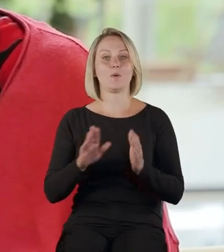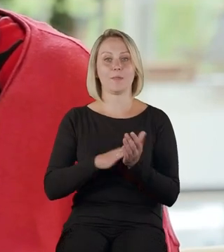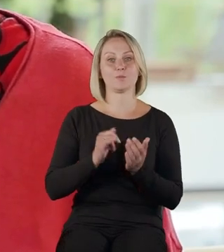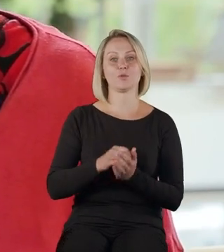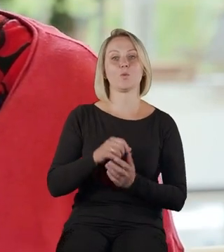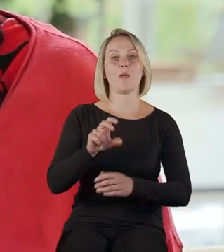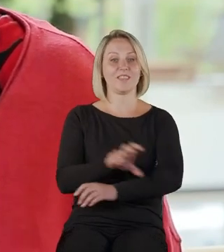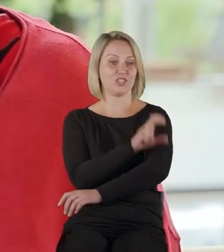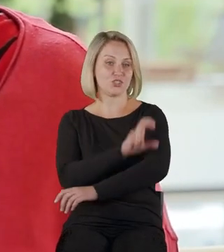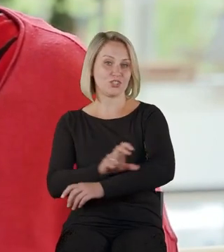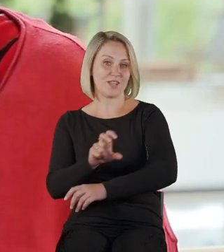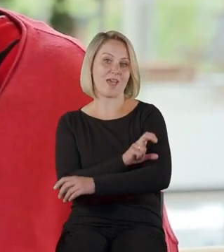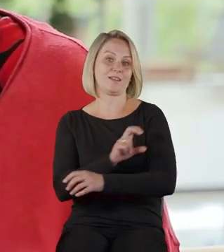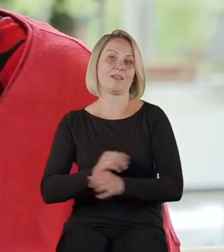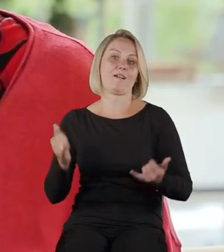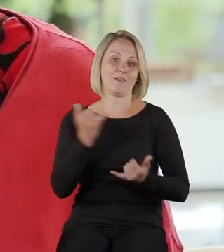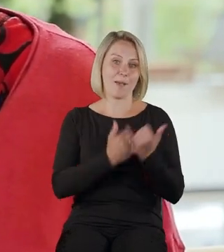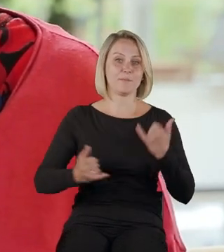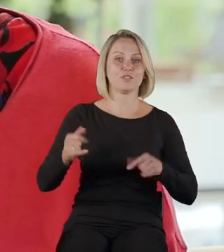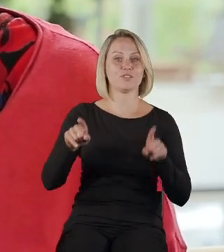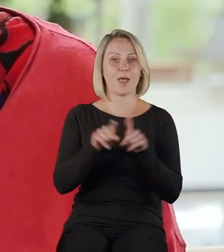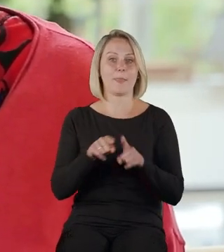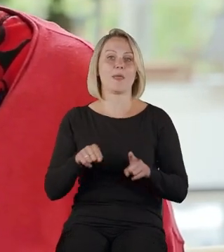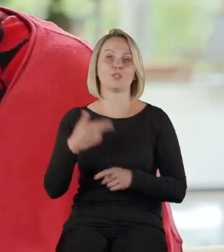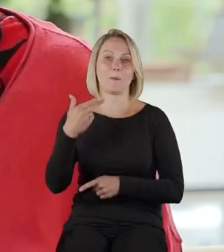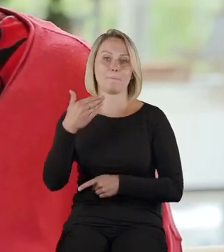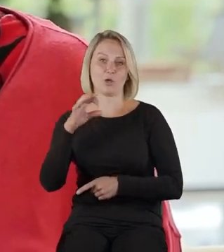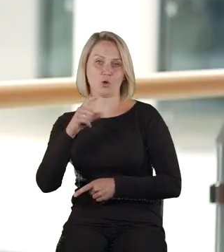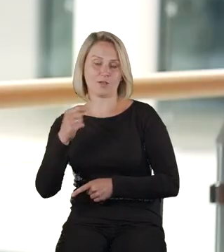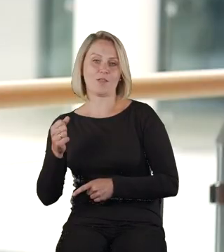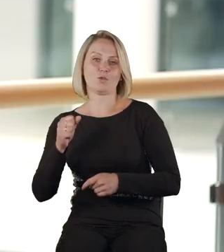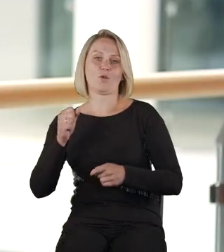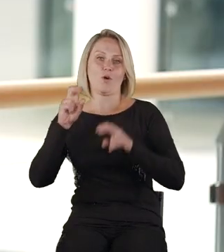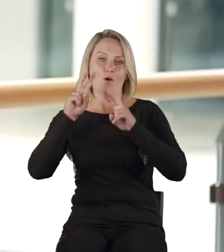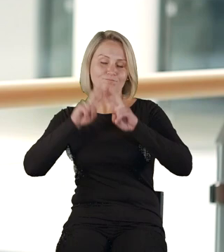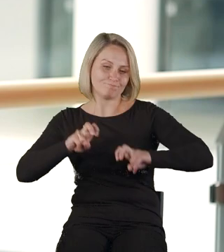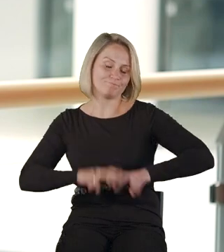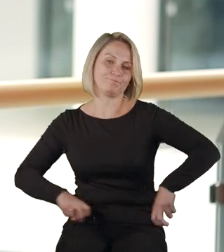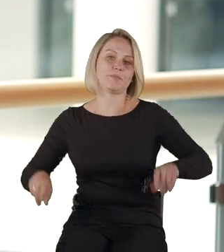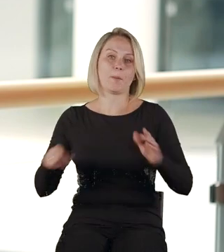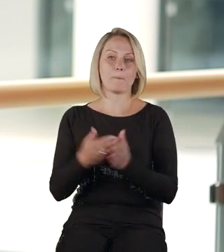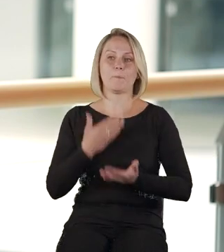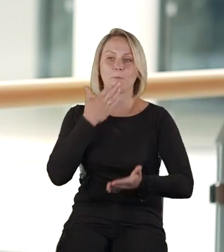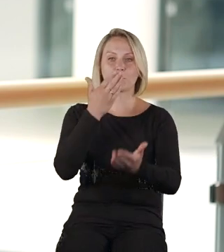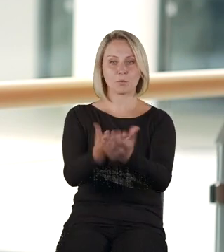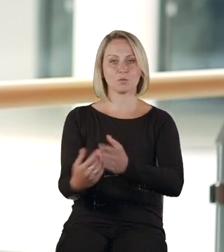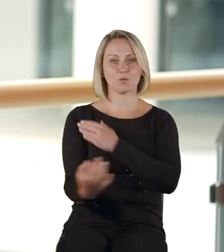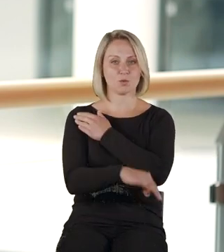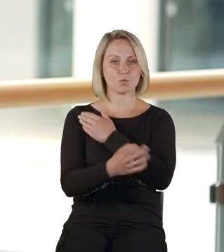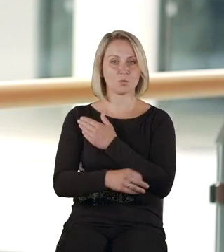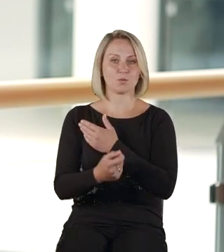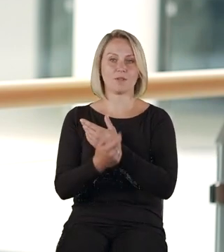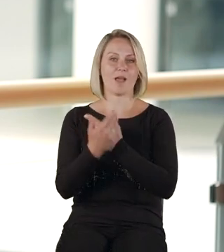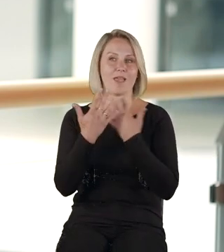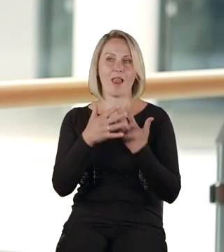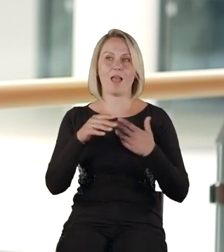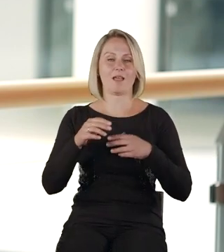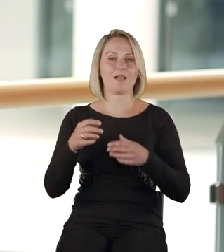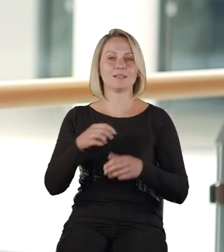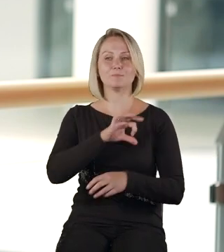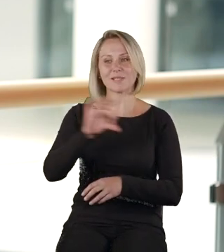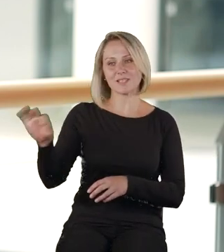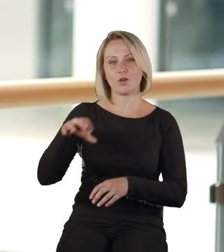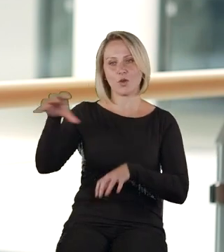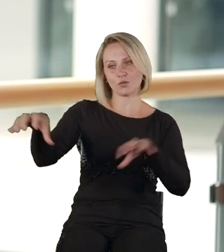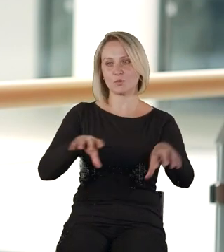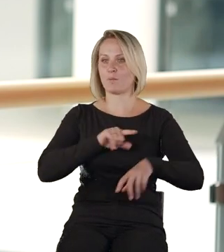inżynieria biomedyczna, materiałowa czy mikronanotechnologia. Proponujemy Wam studia na kilkudziesięciu specjalnościach, możecie